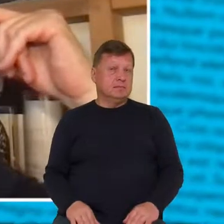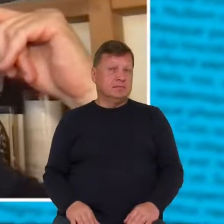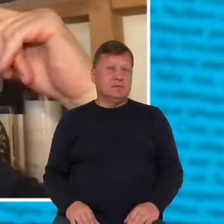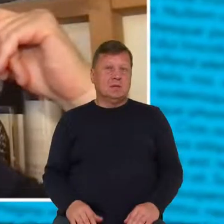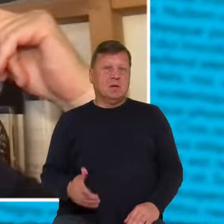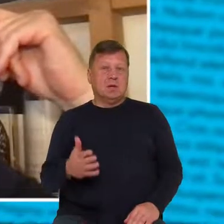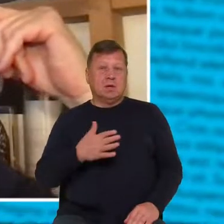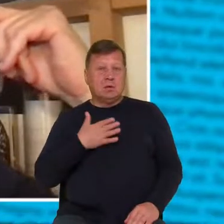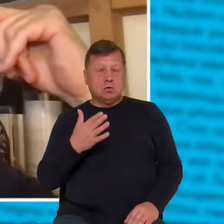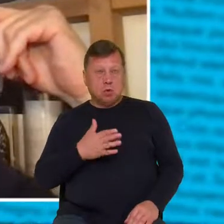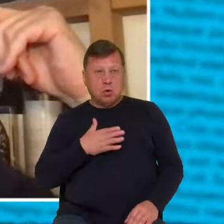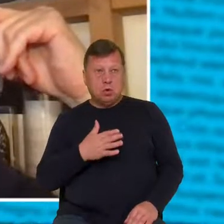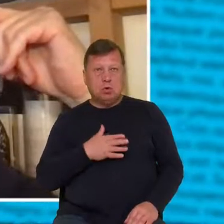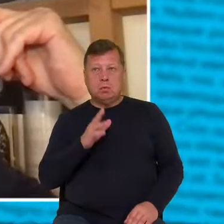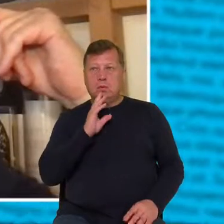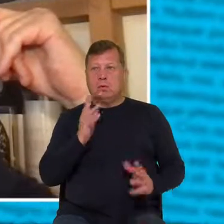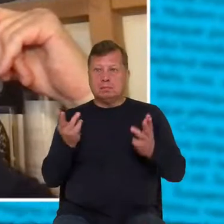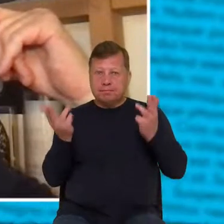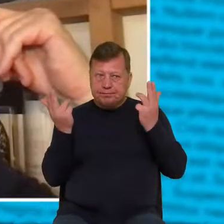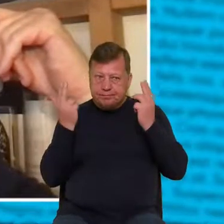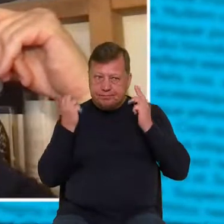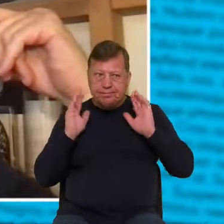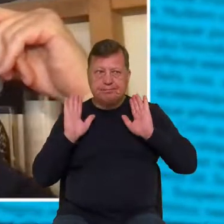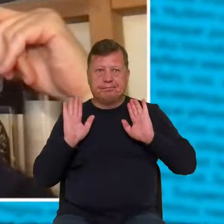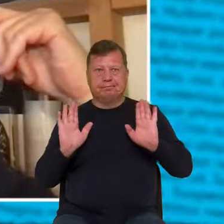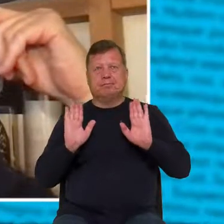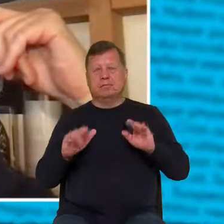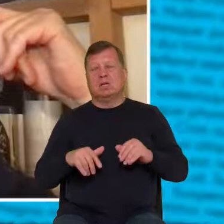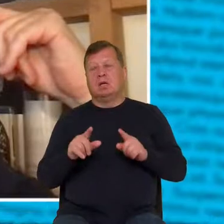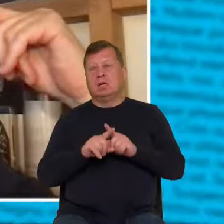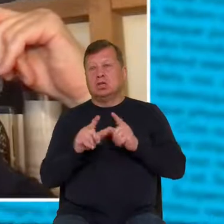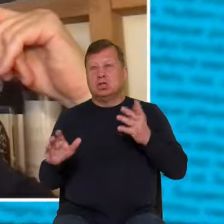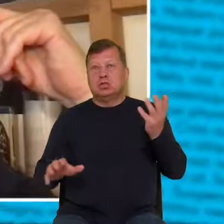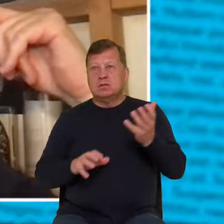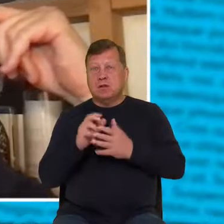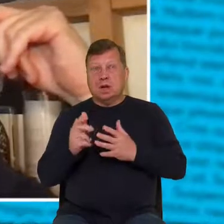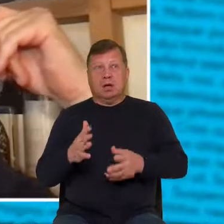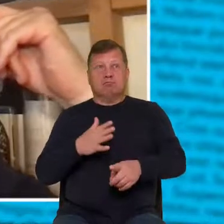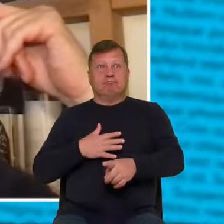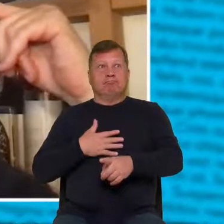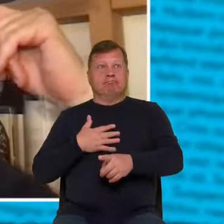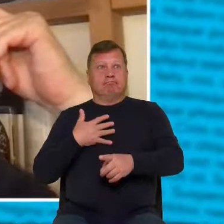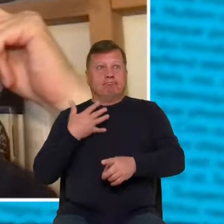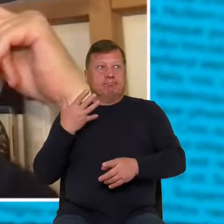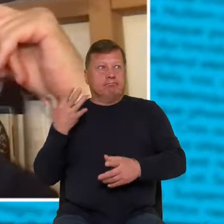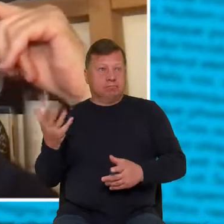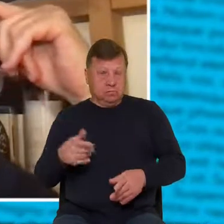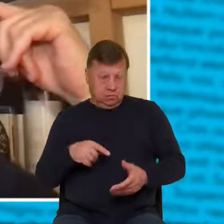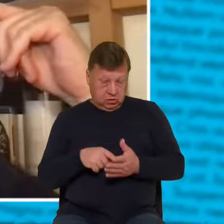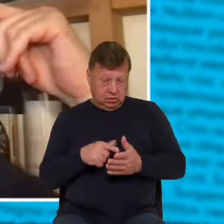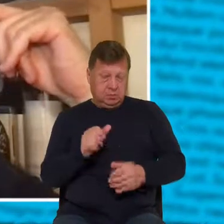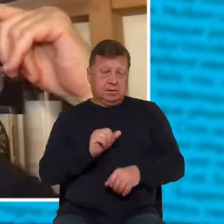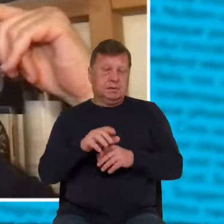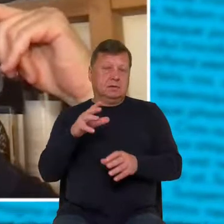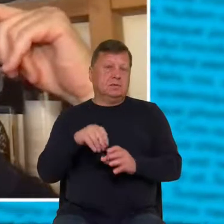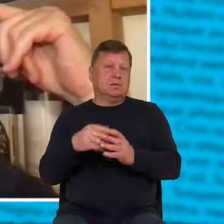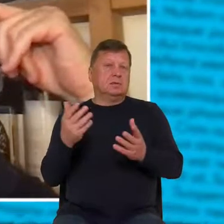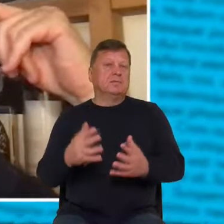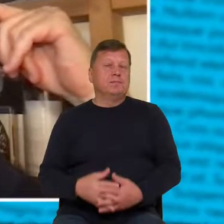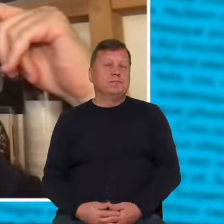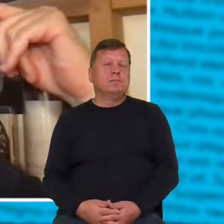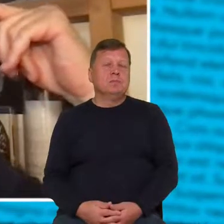poczucia pokory, dotyczy to poczucia zadziwienia światem, dotyczy to również tego,